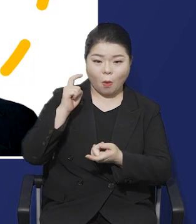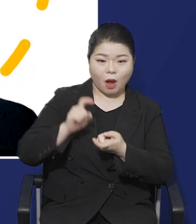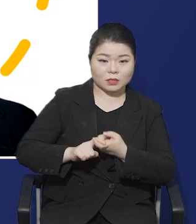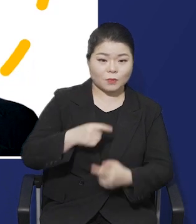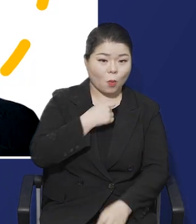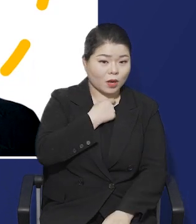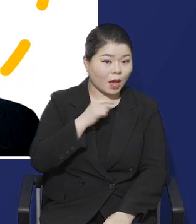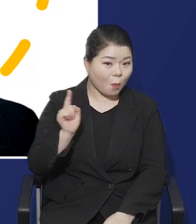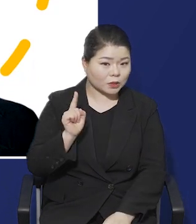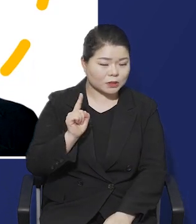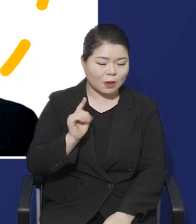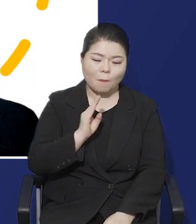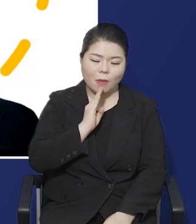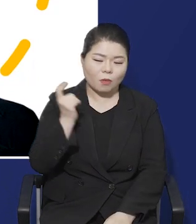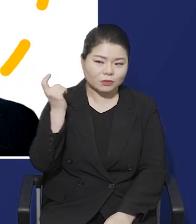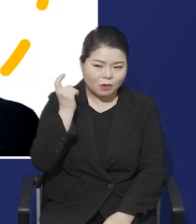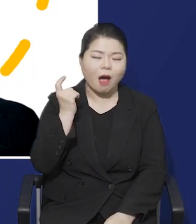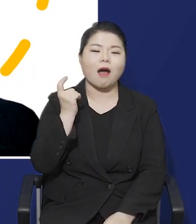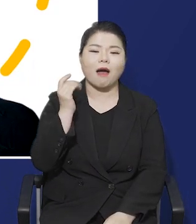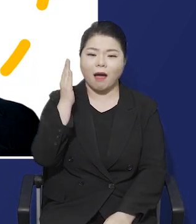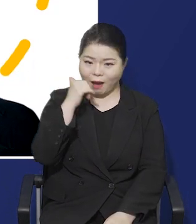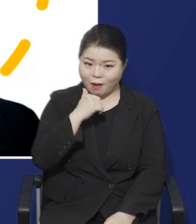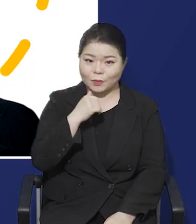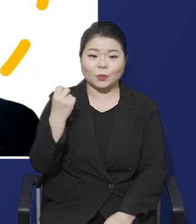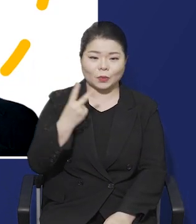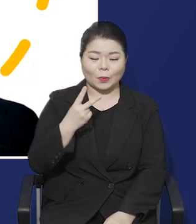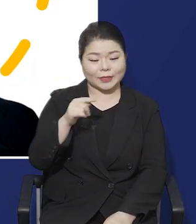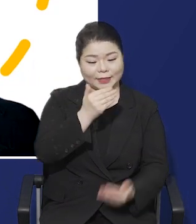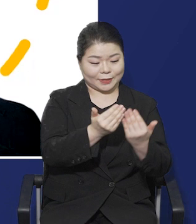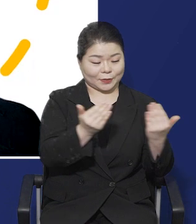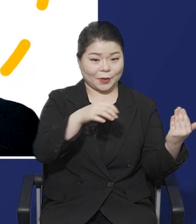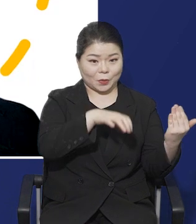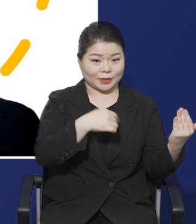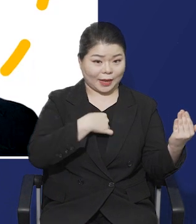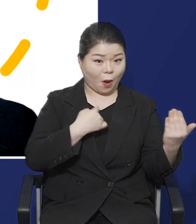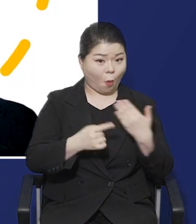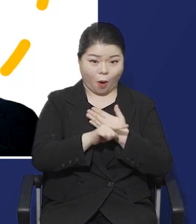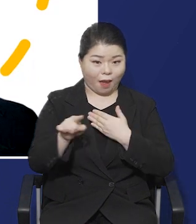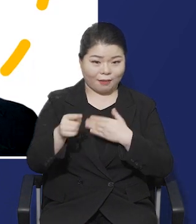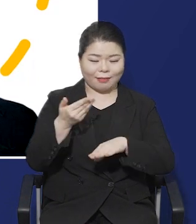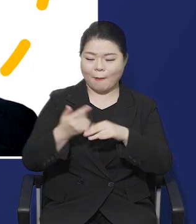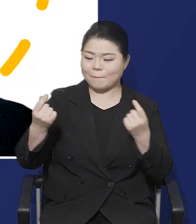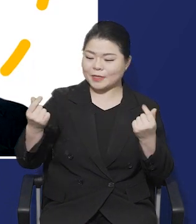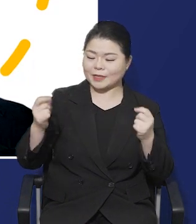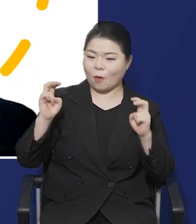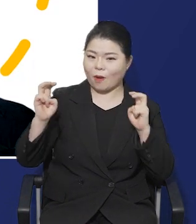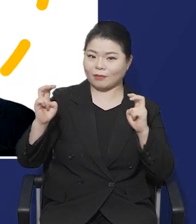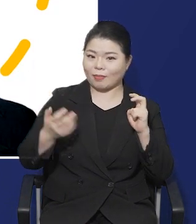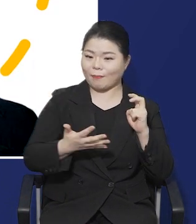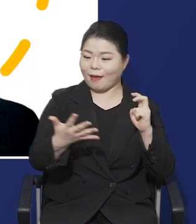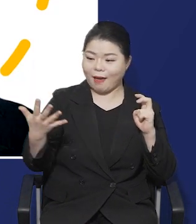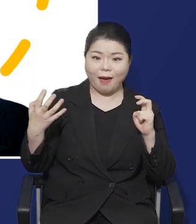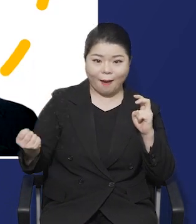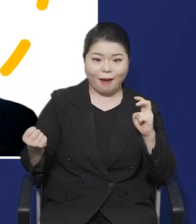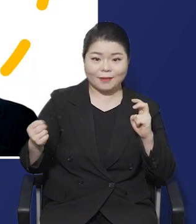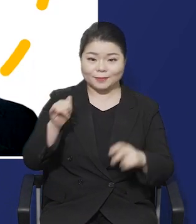욕구를 현장에서 즉시 충족할 수가 있고 또 전시장 내에는 나 말고 유사 동종 기업들의 경쟁 기업들이